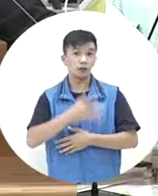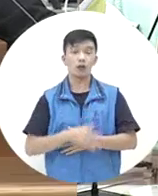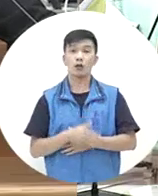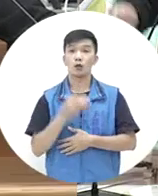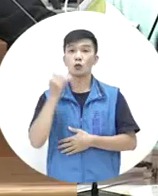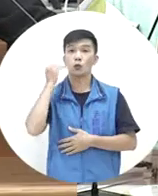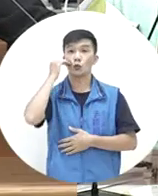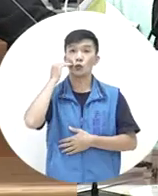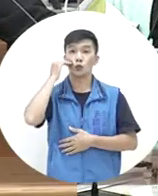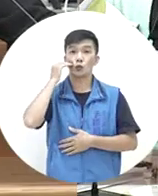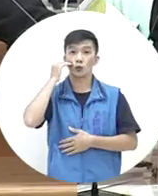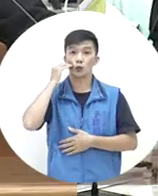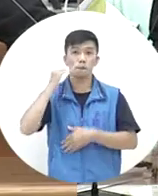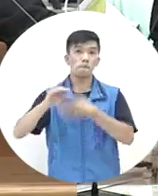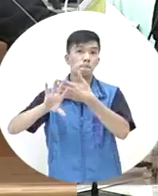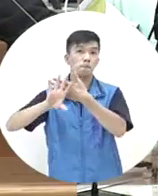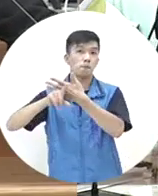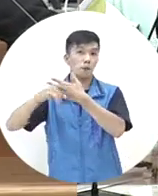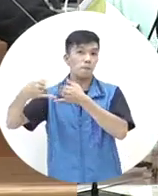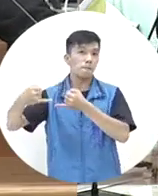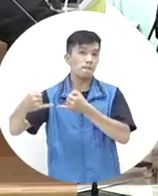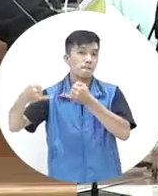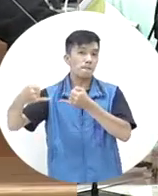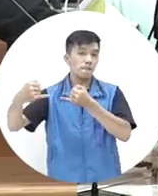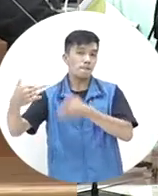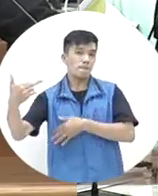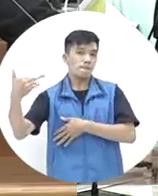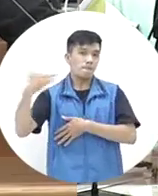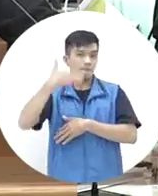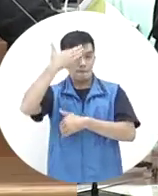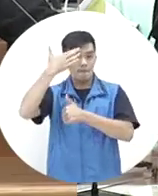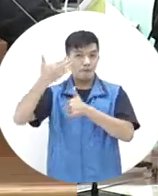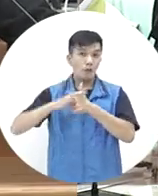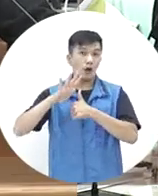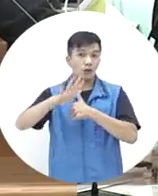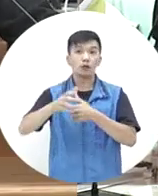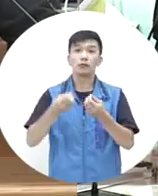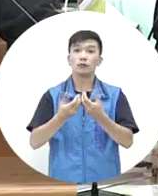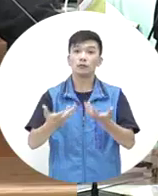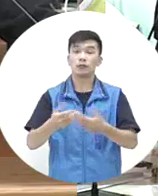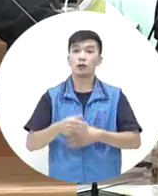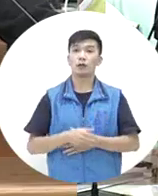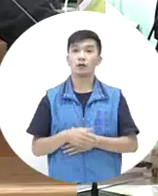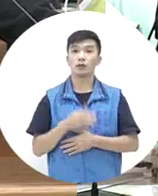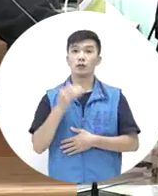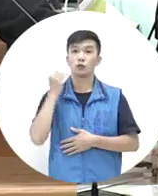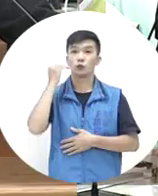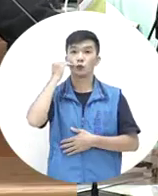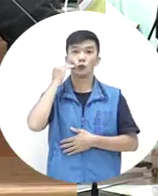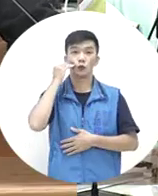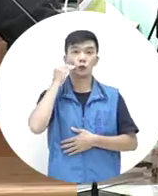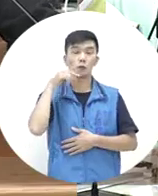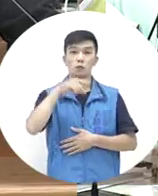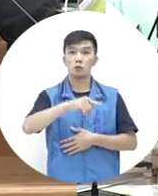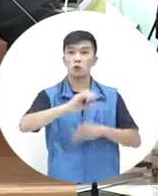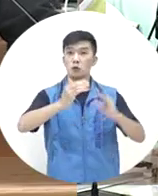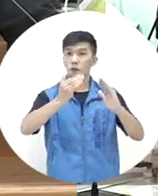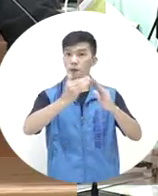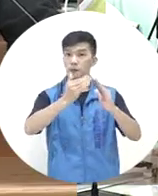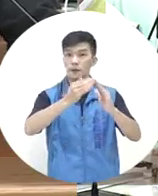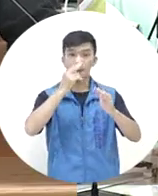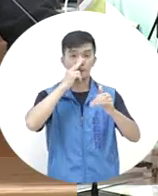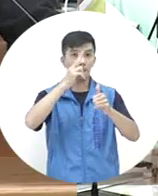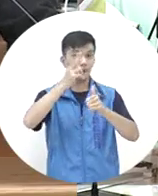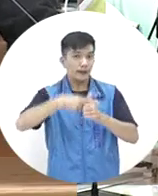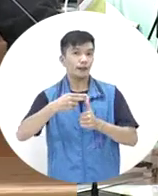你要怎么样的抗议？ 我们当然，如果有国家侵害我们，国家伤